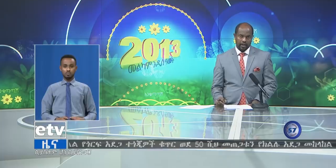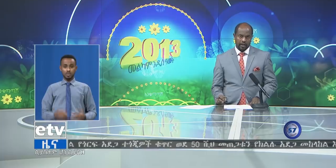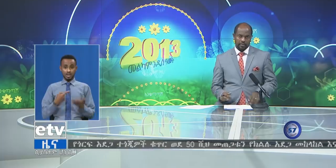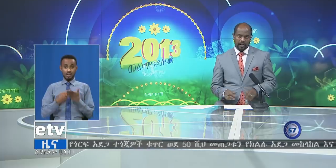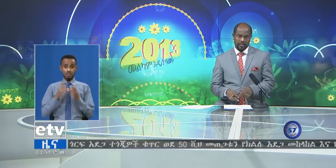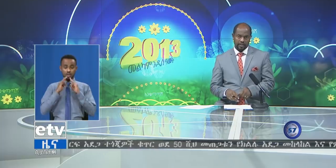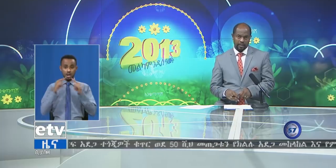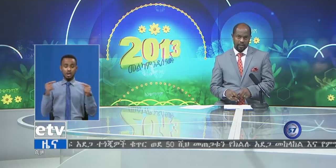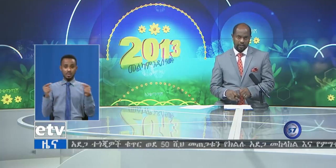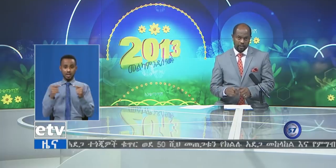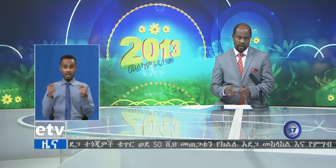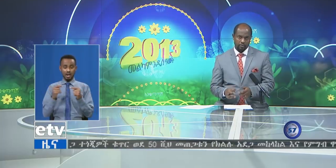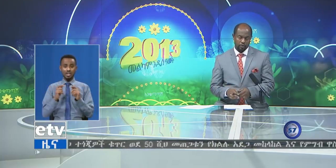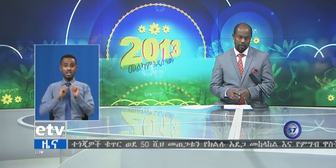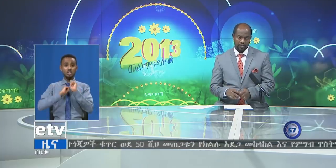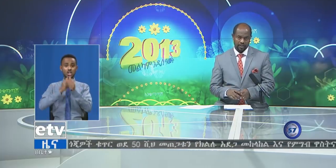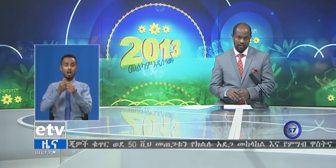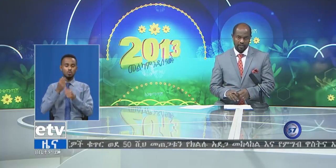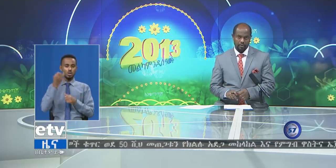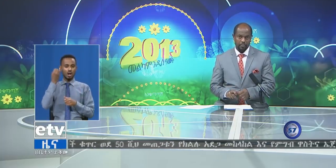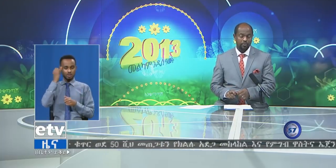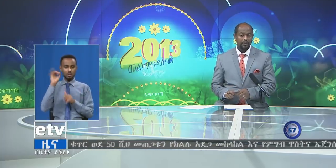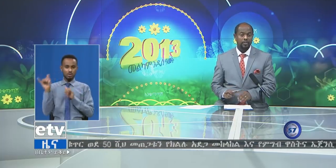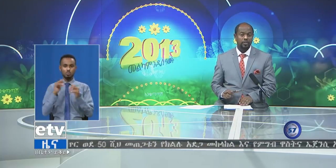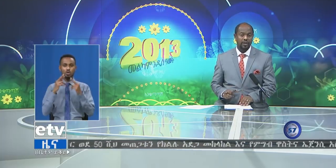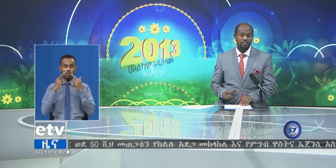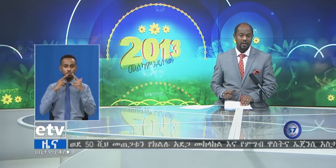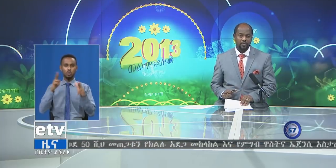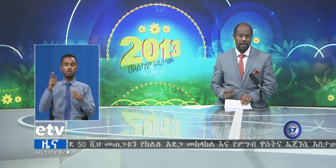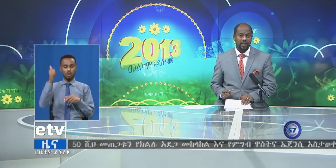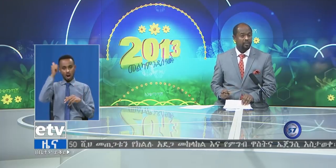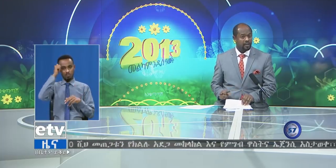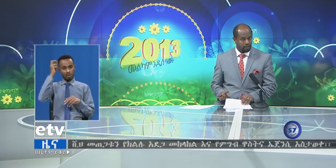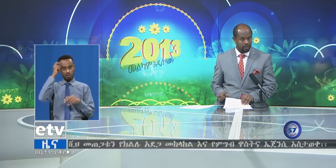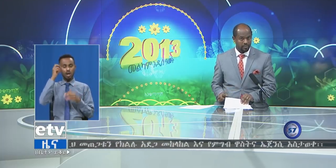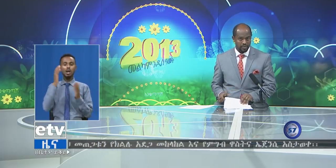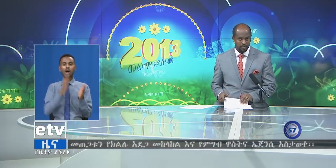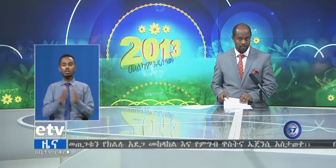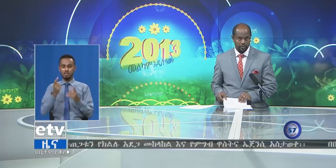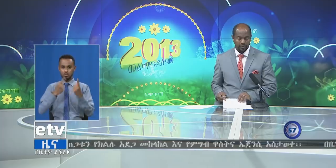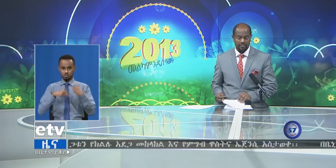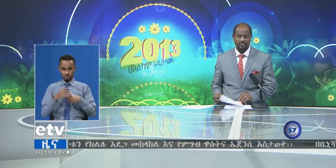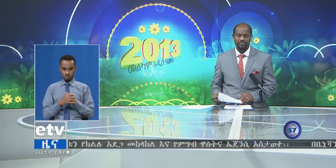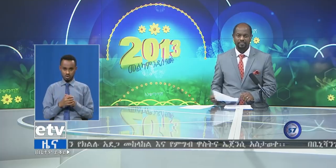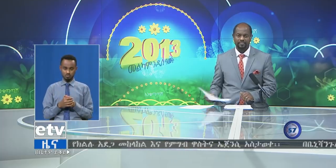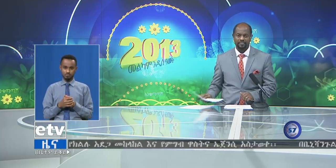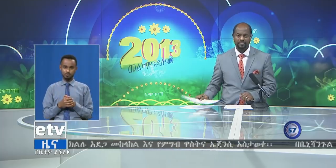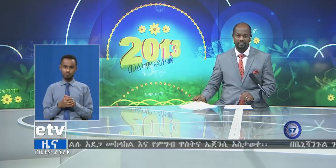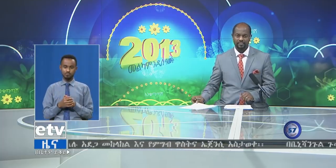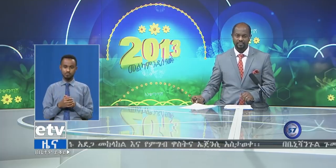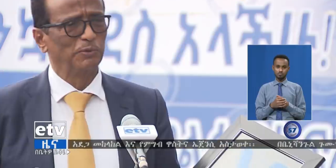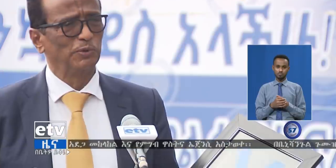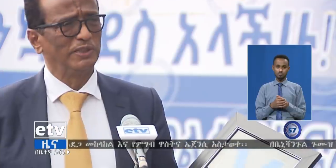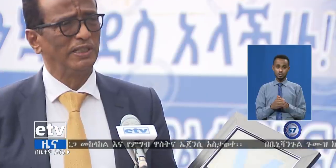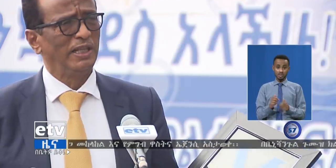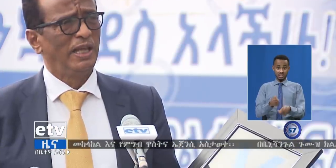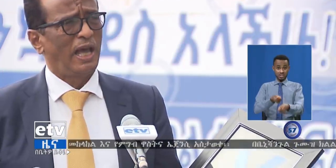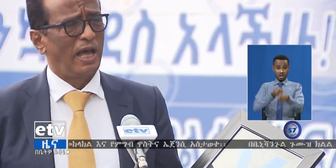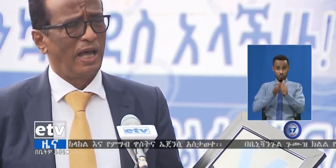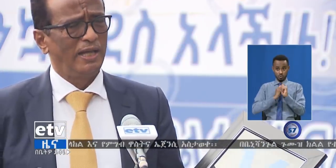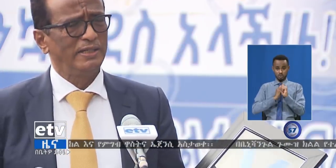ከዚሁ ዜና ጋር በተያያዘ የተሻላሚዎቹን አስተያየት ደግሞ ሪፖርተራችን አባዲ ወይና እንደሚከተል አሰባስቧቸዋል።